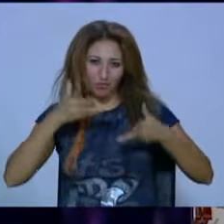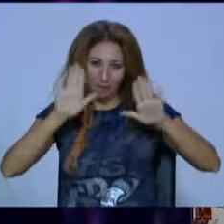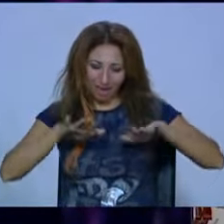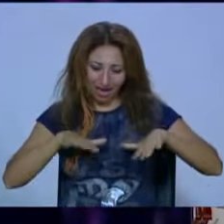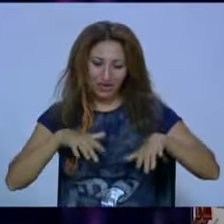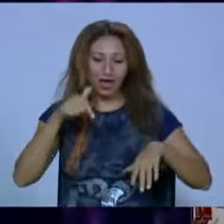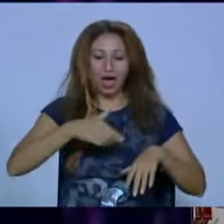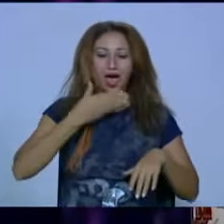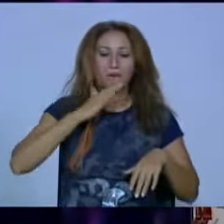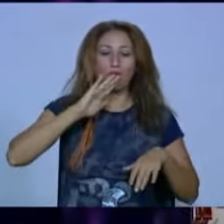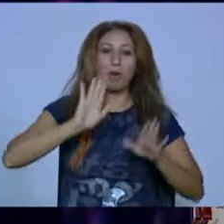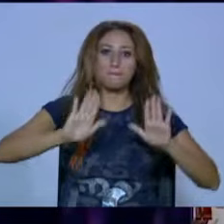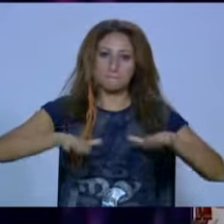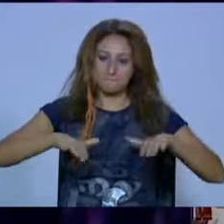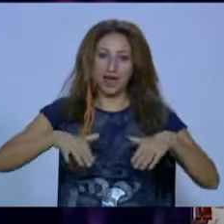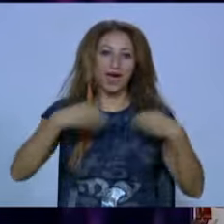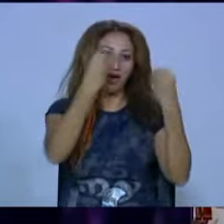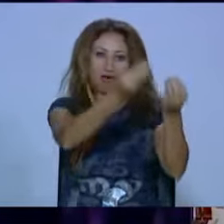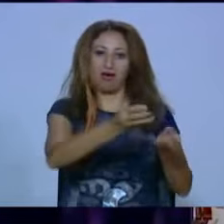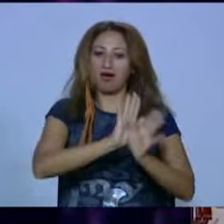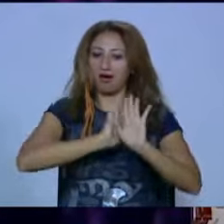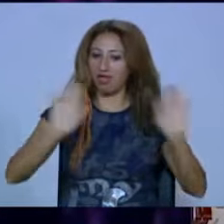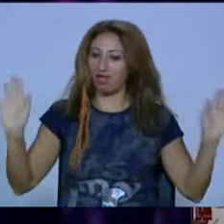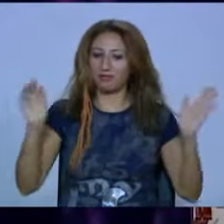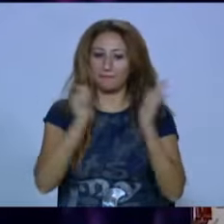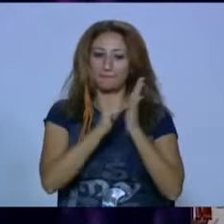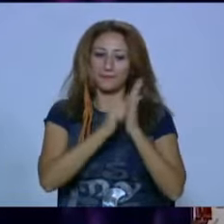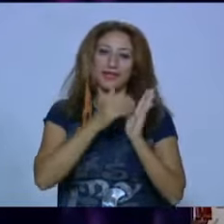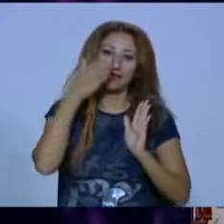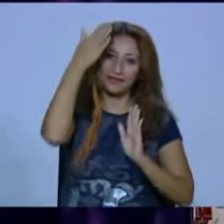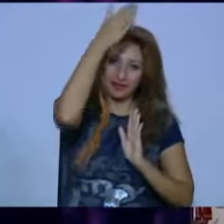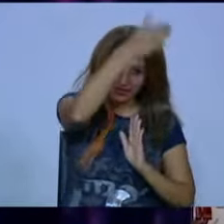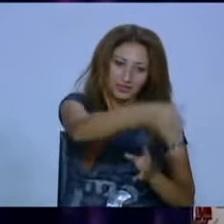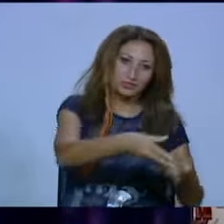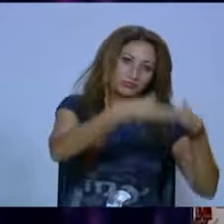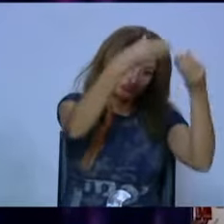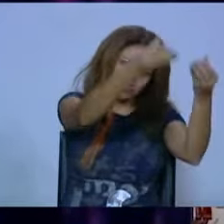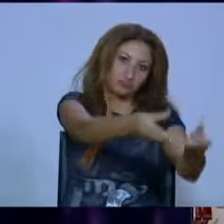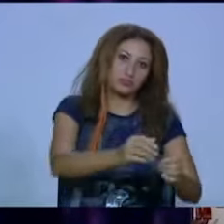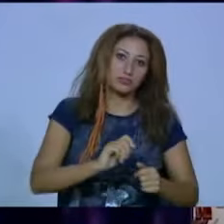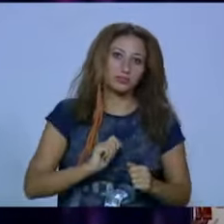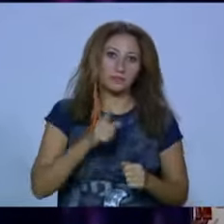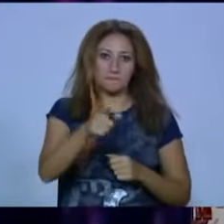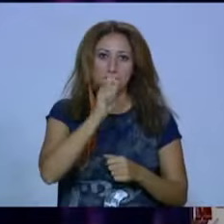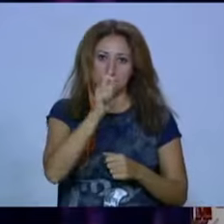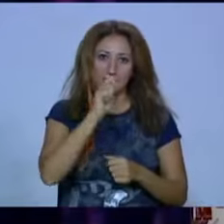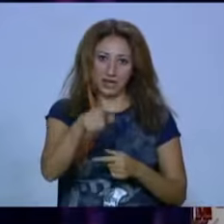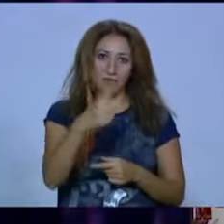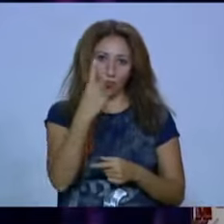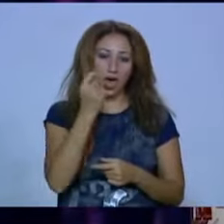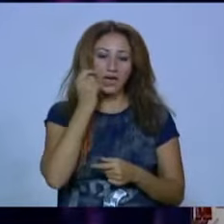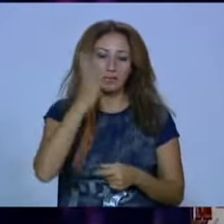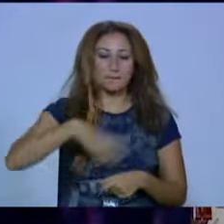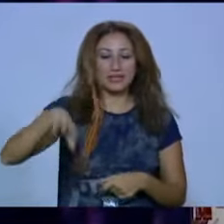والحمد لله المكنه وصلت لها لغايه عندها، مقدمه من مؤسسه واحد من الناس.